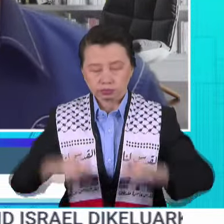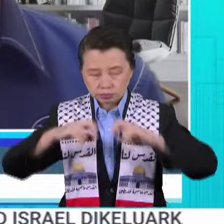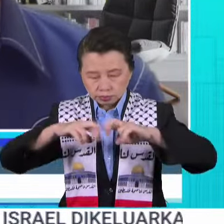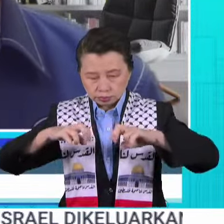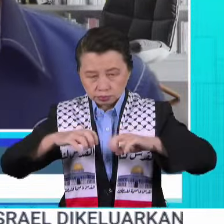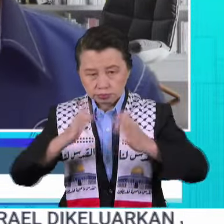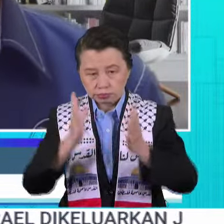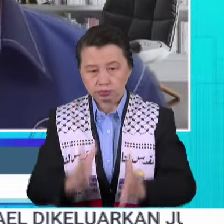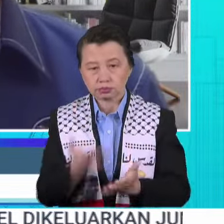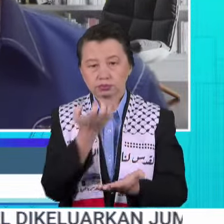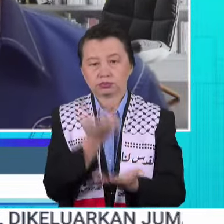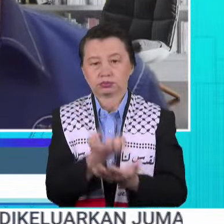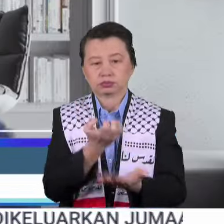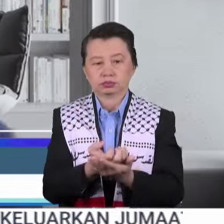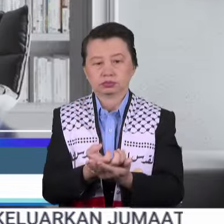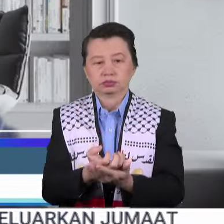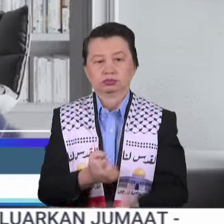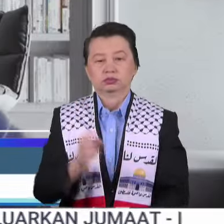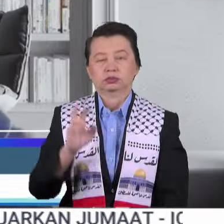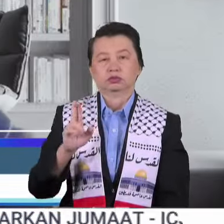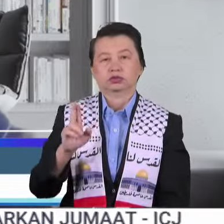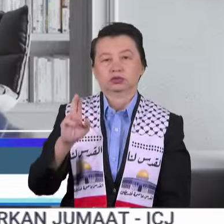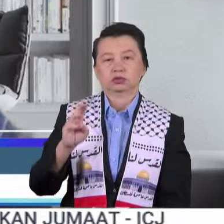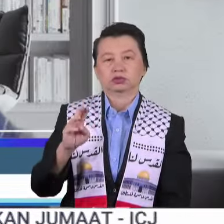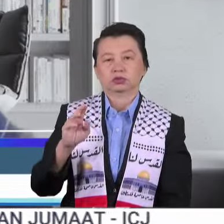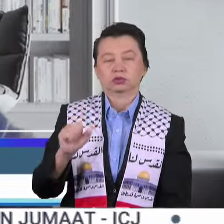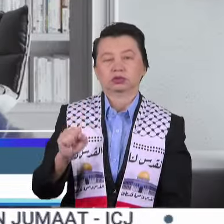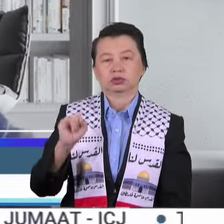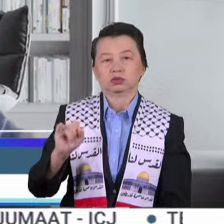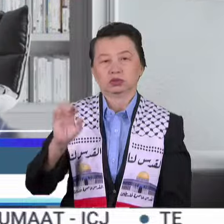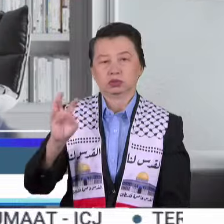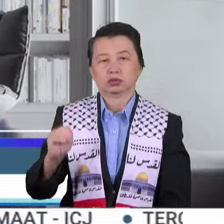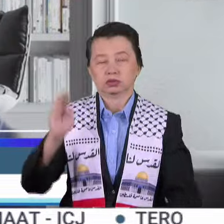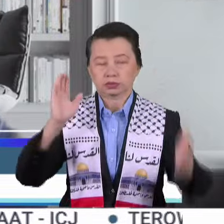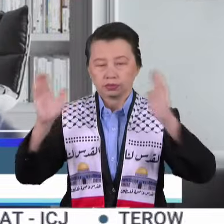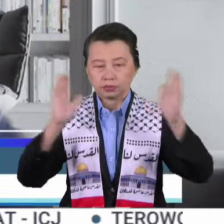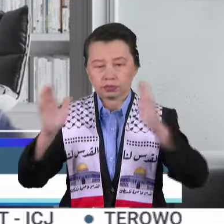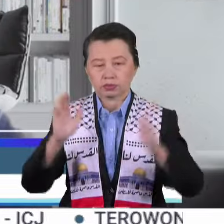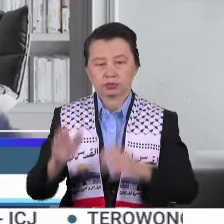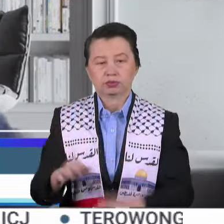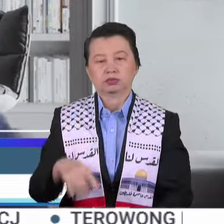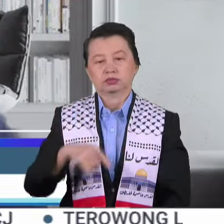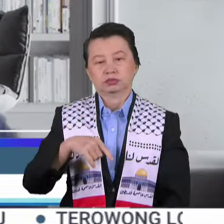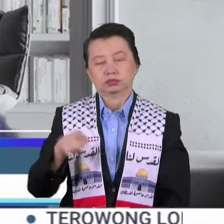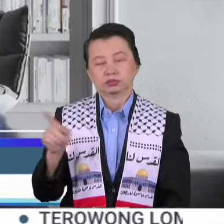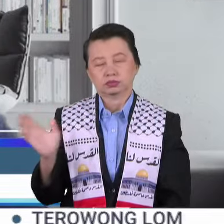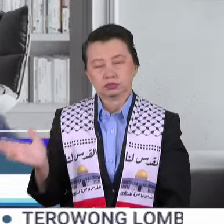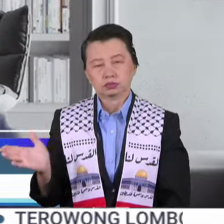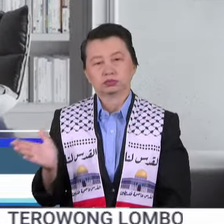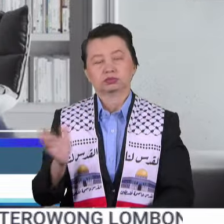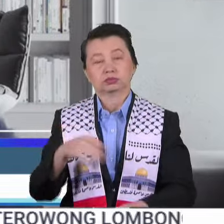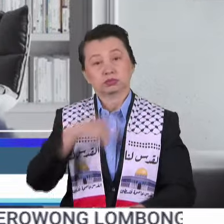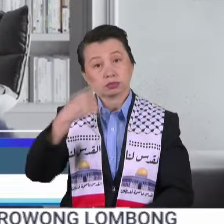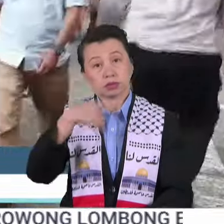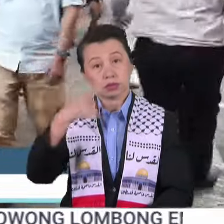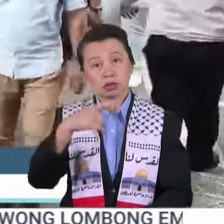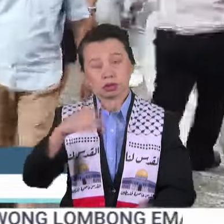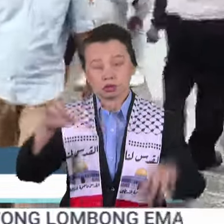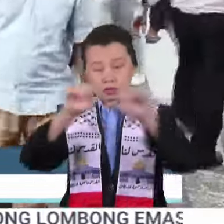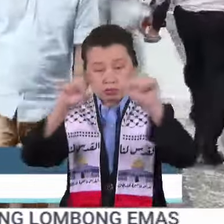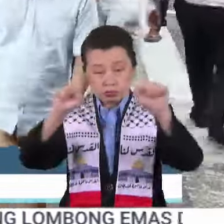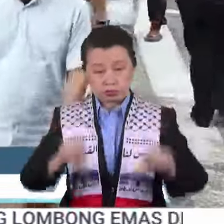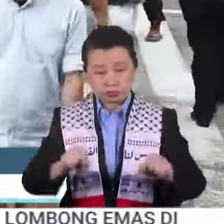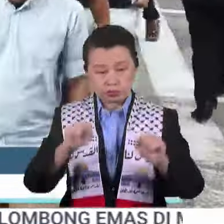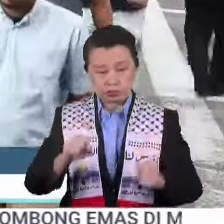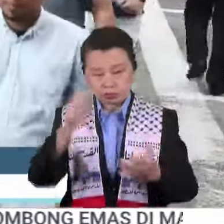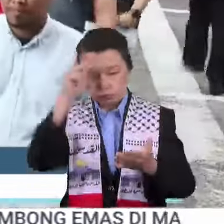Penganalisis Ekonomi Universiti Sains Islam Malaysia, Profesor Madya Dr. Nur Adli Rizwan Shah Muhammad Dali berkata, sistem